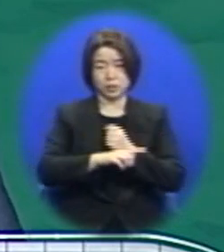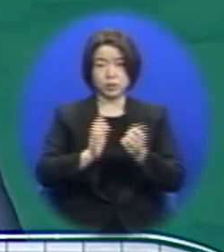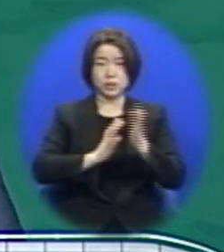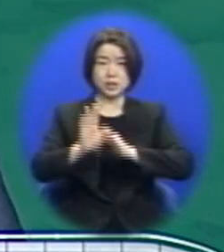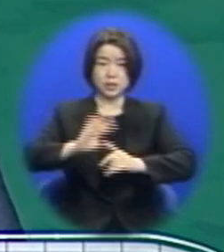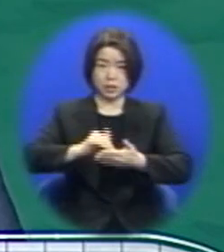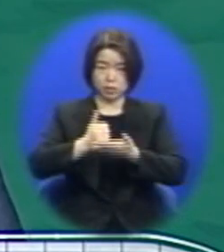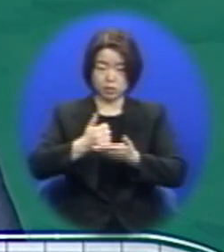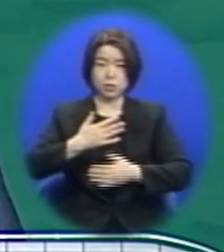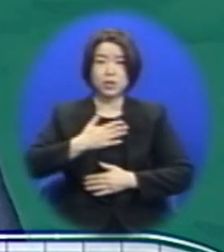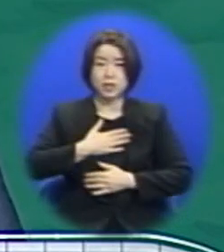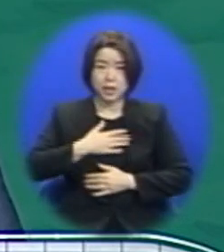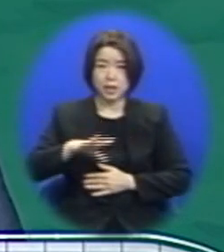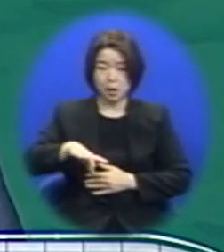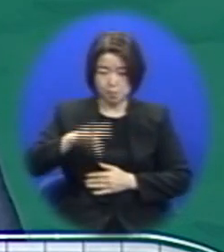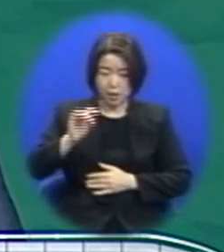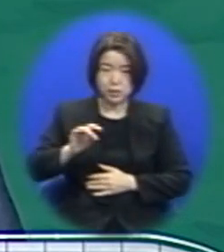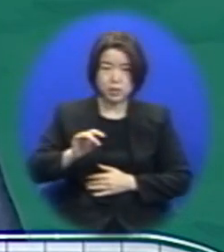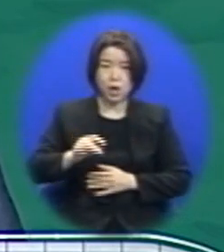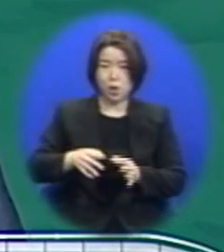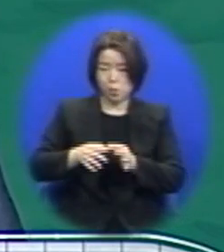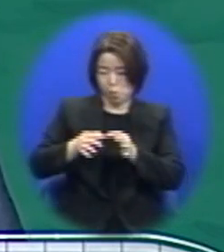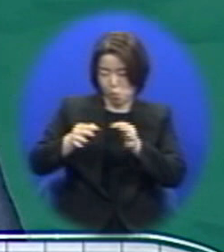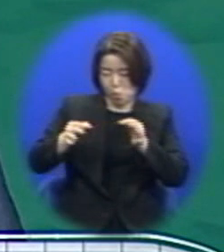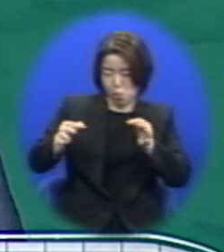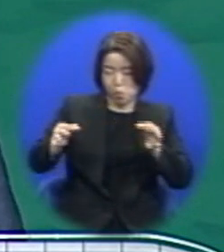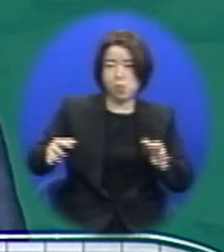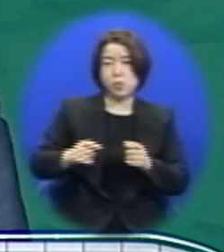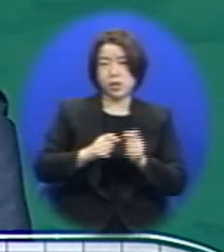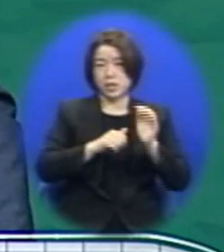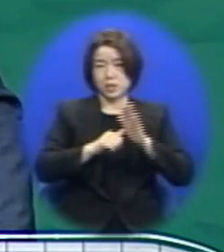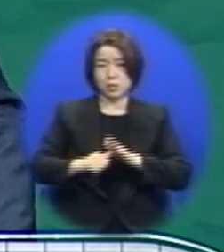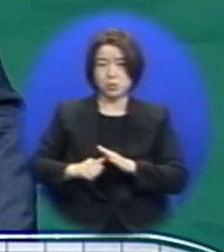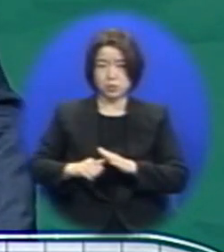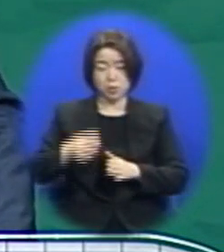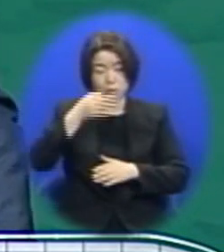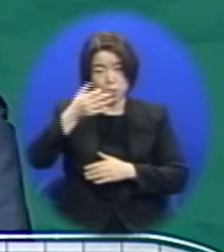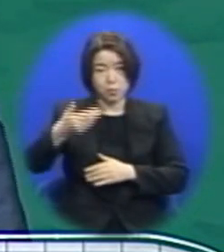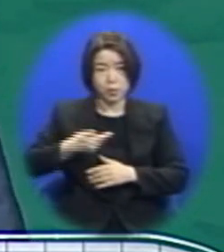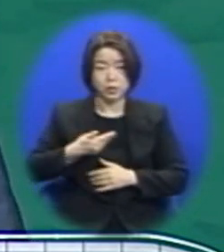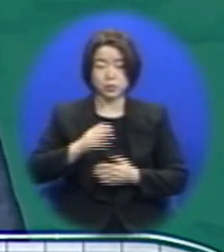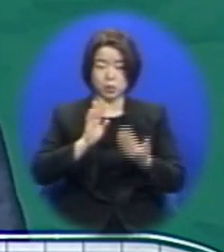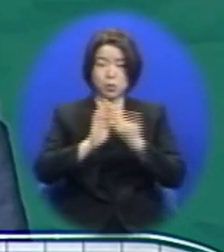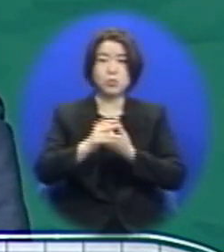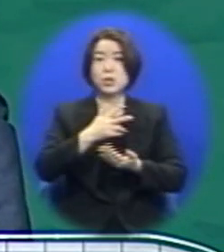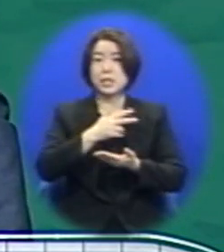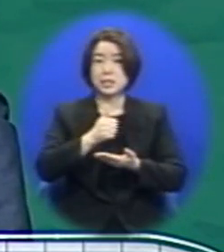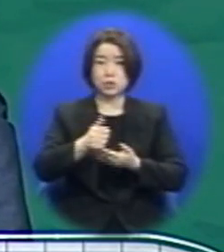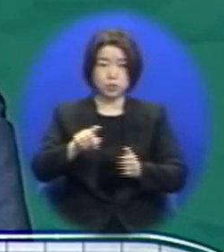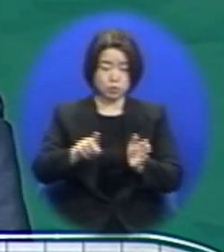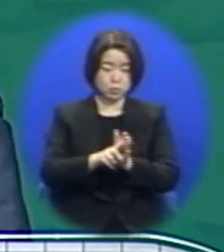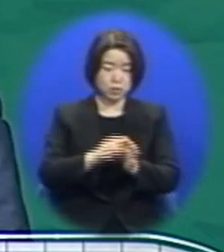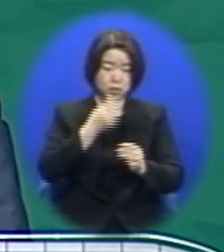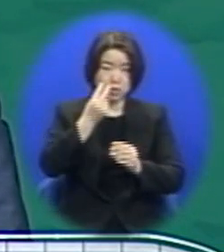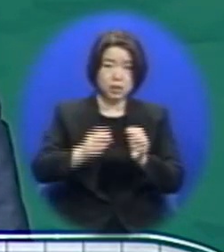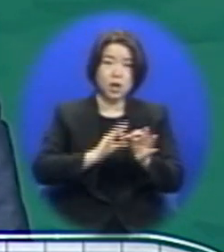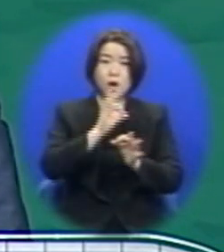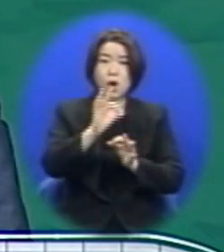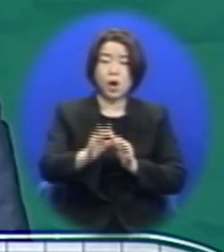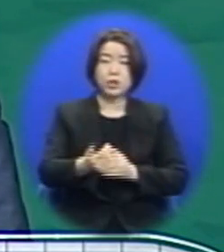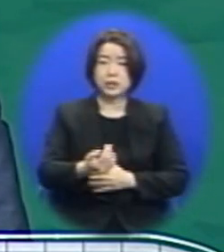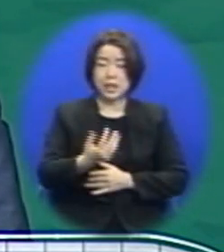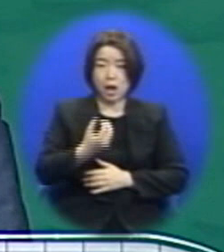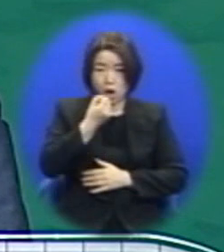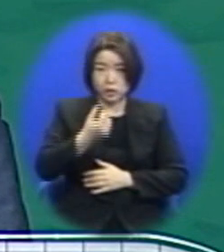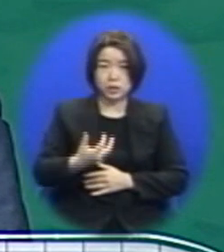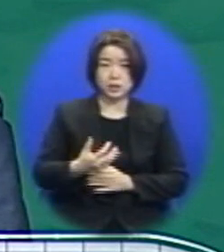내가 내게 먼저 일체 오래 참으심을 보이사 후에 주를 믿어 영생 얻는 자들에게 본이 되게 하려